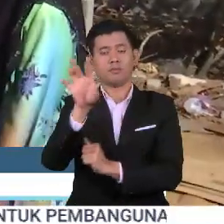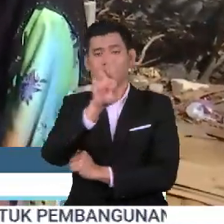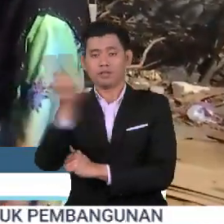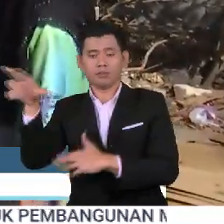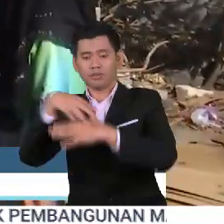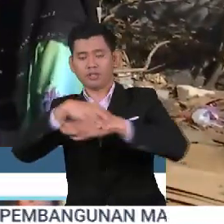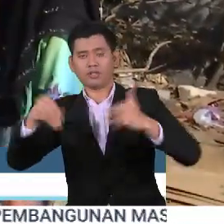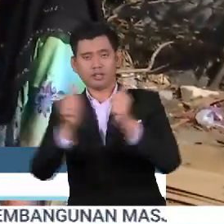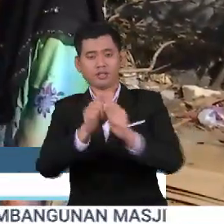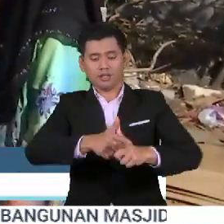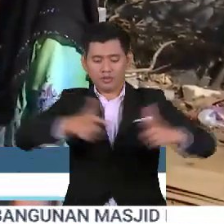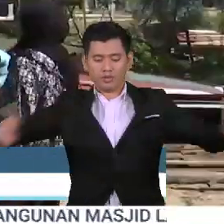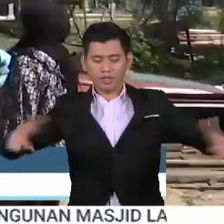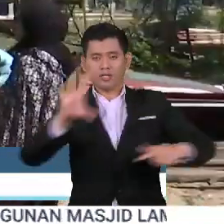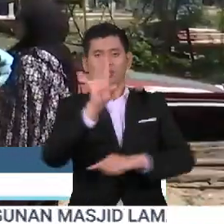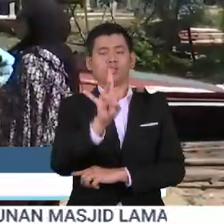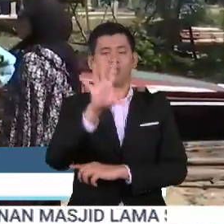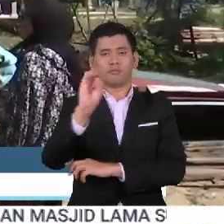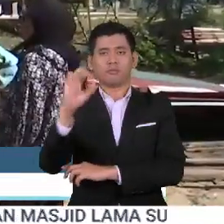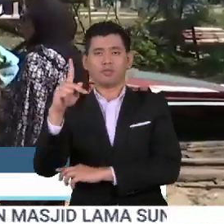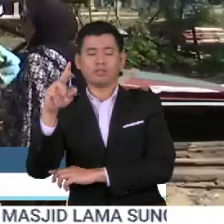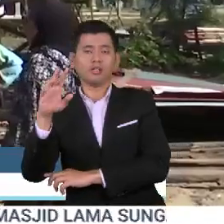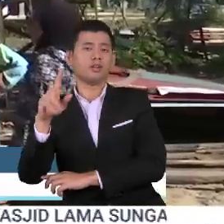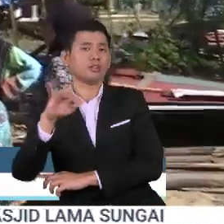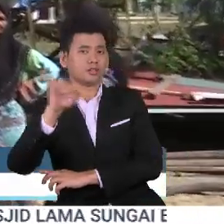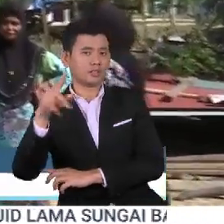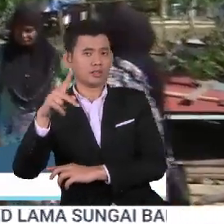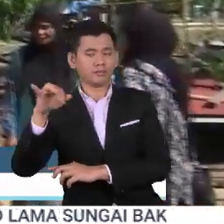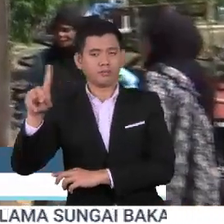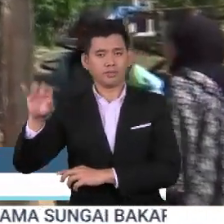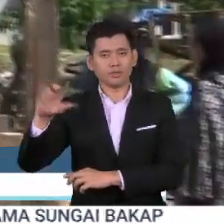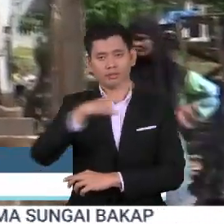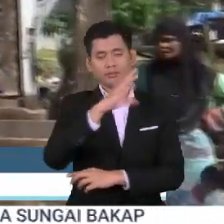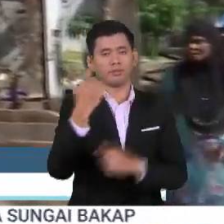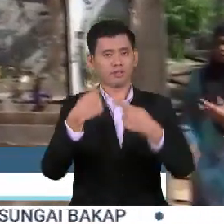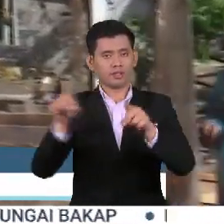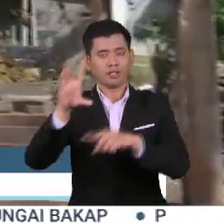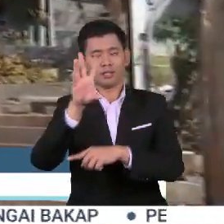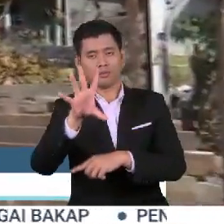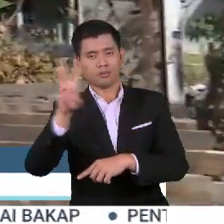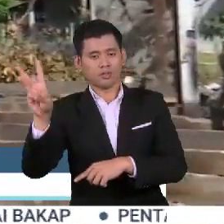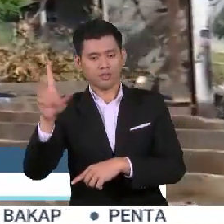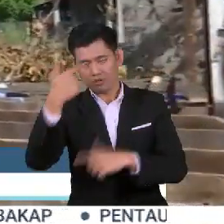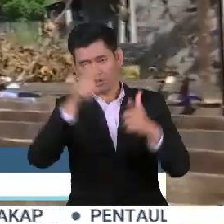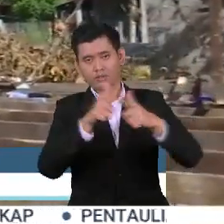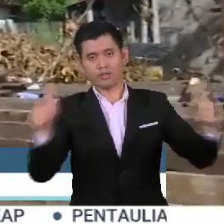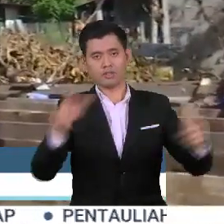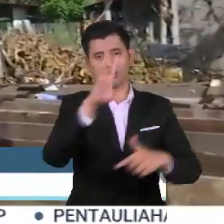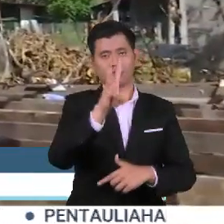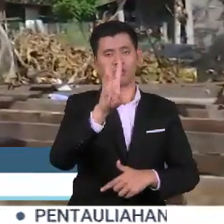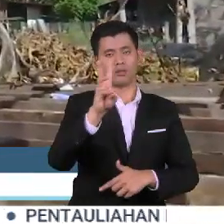dengan dewasa 750 kaki persegi perbandingan 66.000 Ringgit bagi keluarga